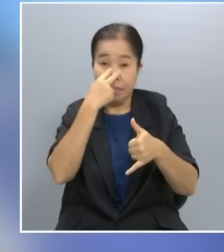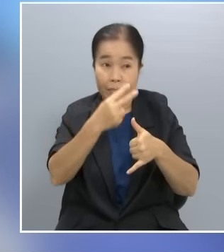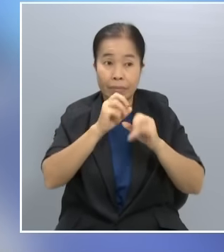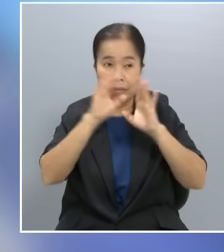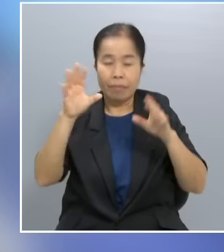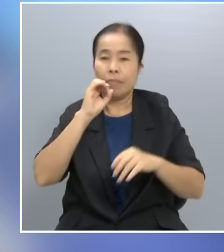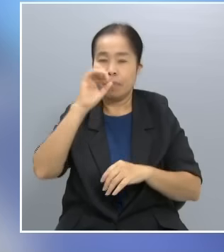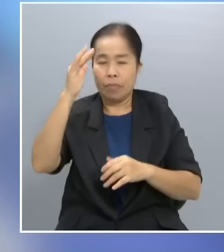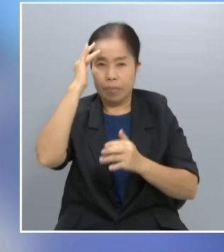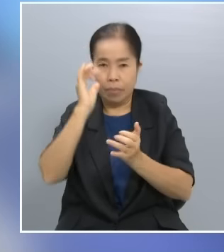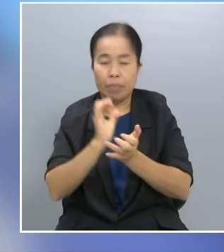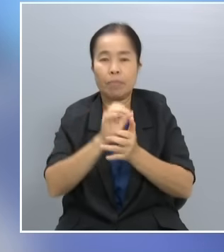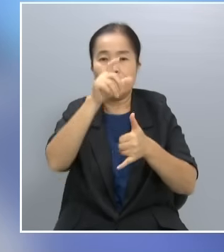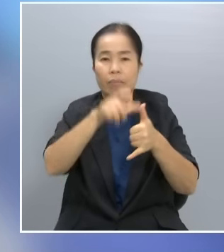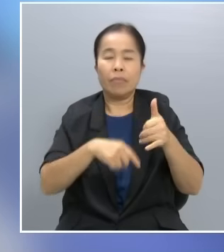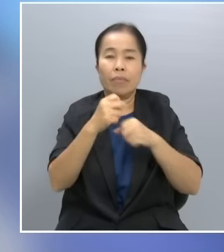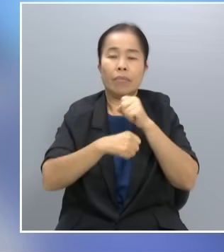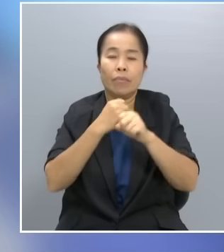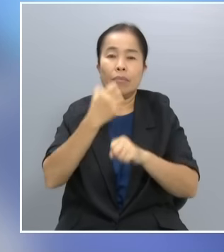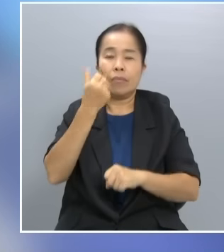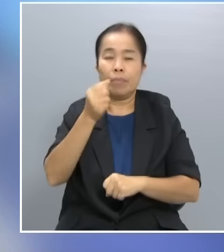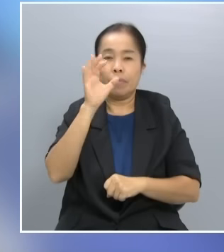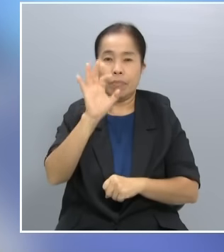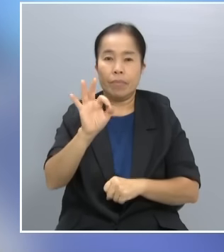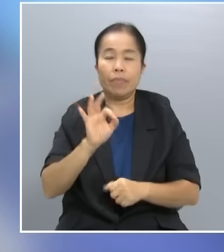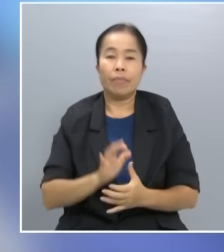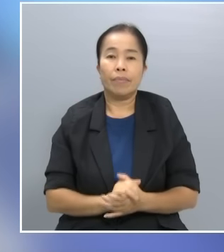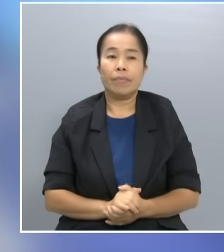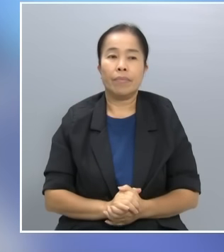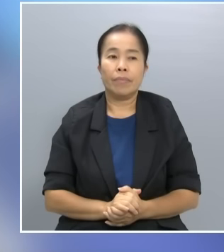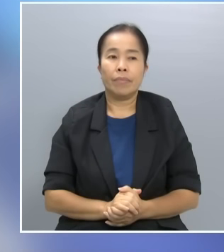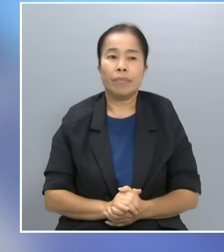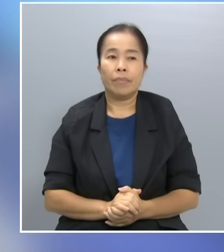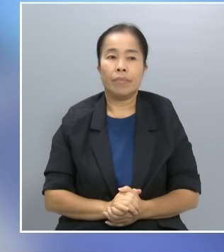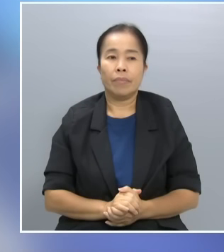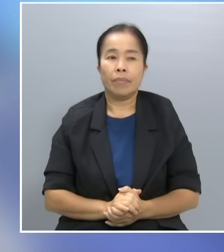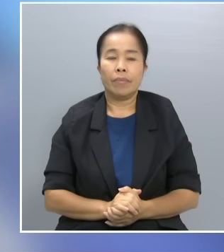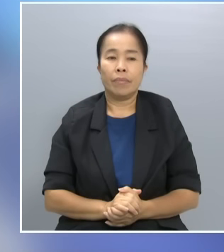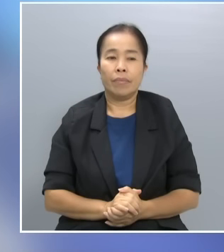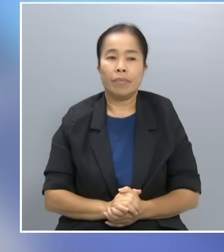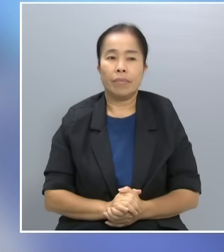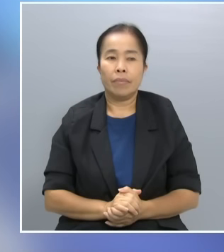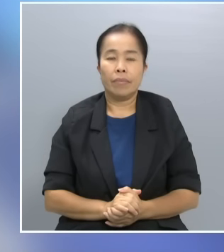ายปริญญาแสงมณีค่ะอายุ19ปี ครับ